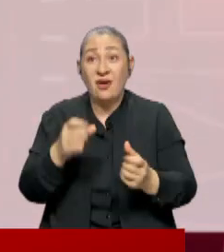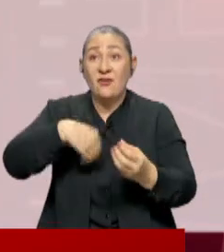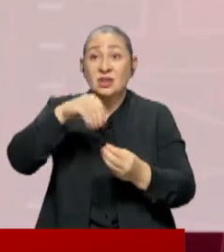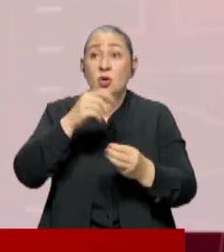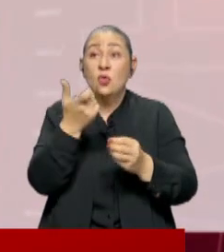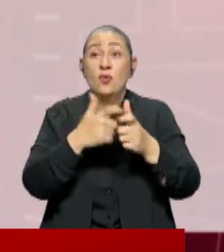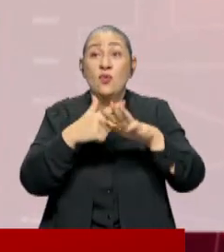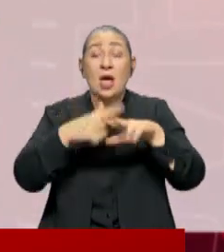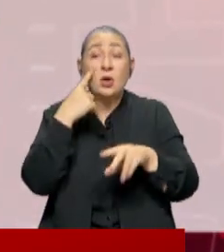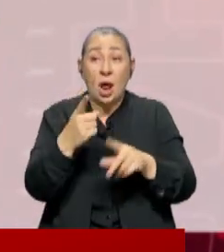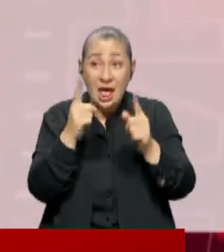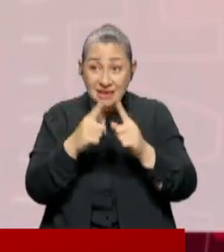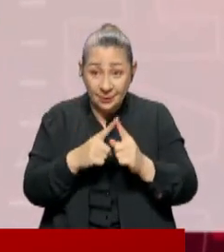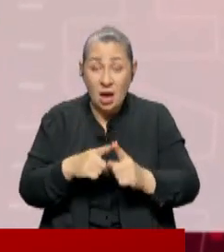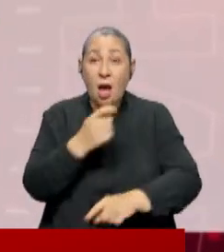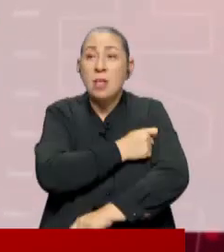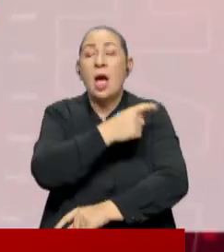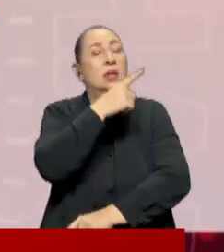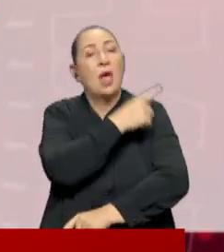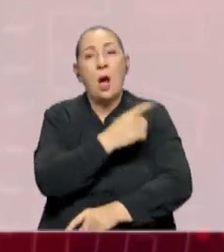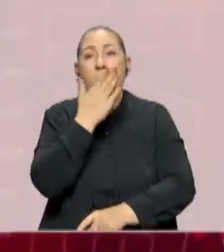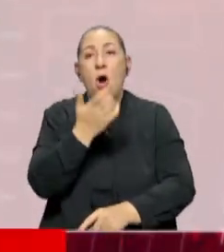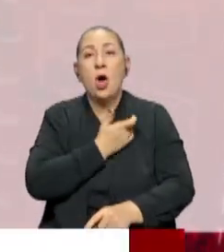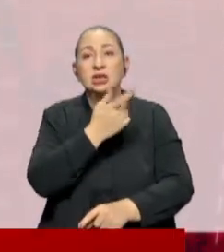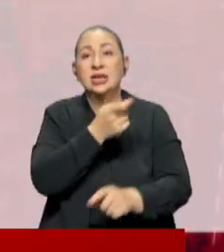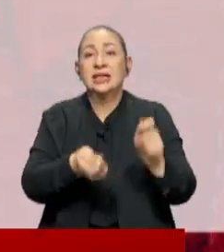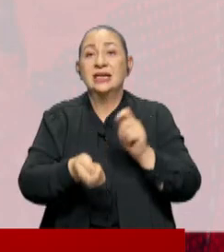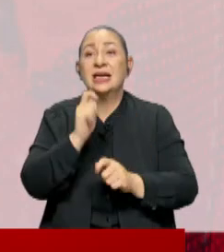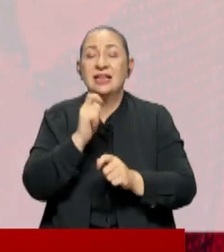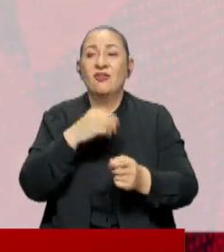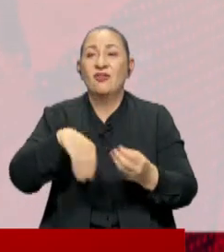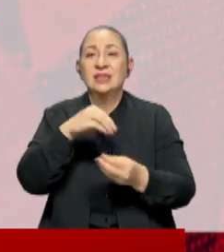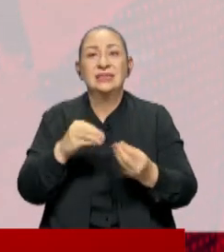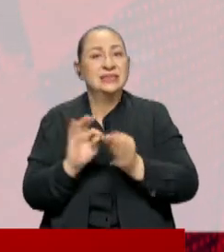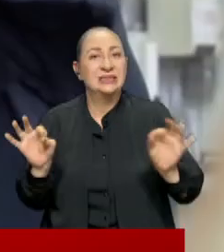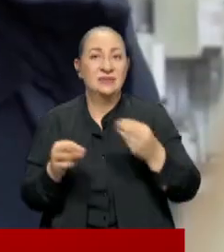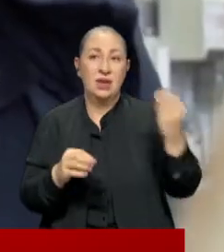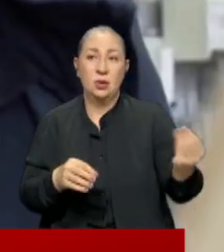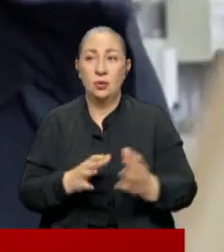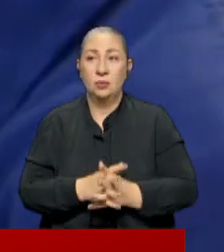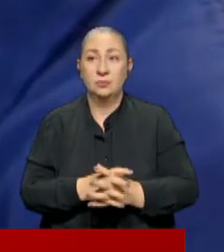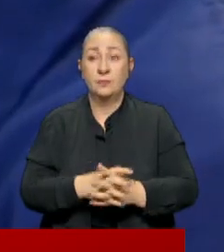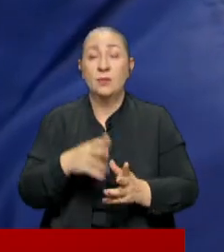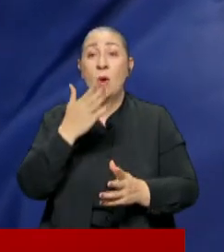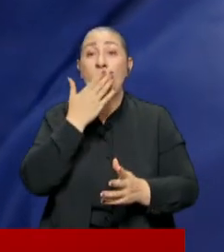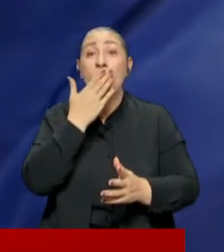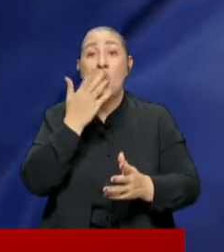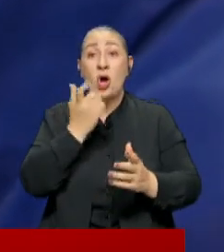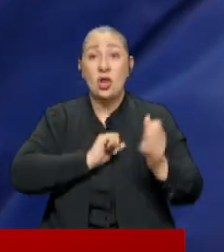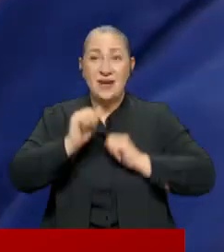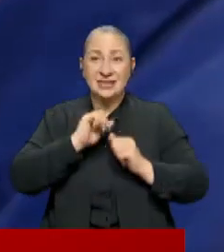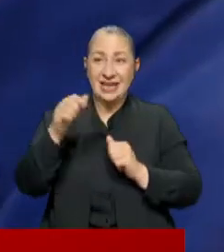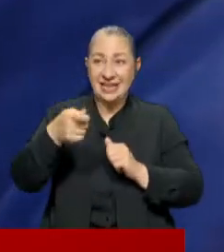üfe üzerinden hesaplanırken Almanya'da öğrencilere kredi faizsiz veriliyor. Öğrenim kredisini